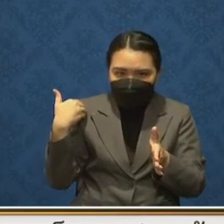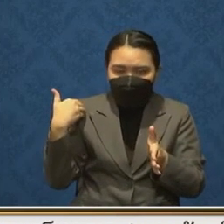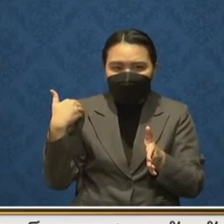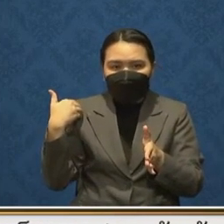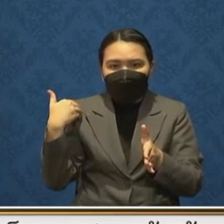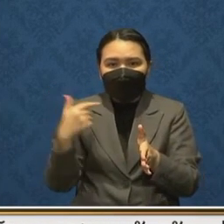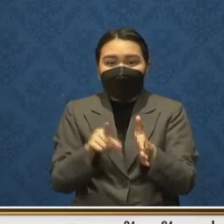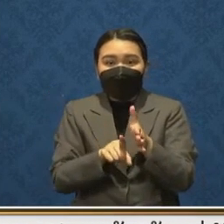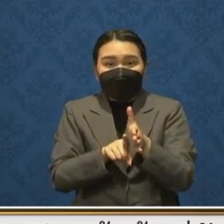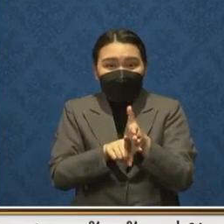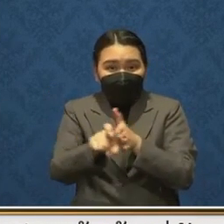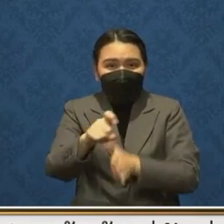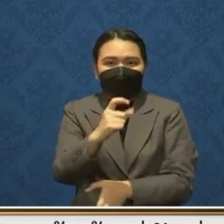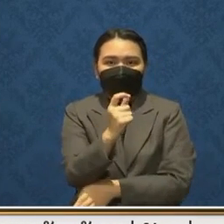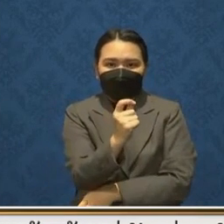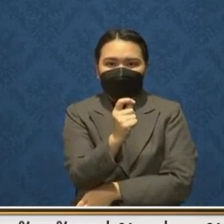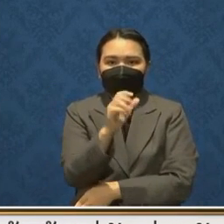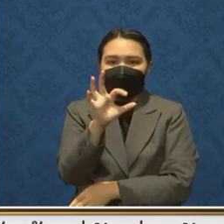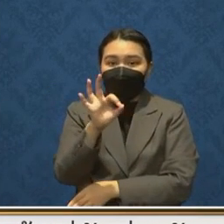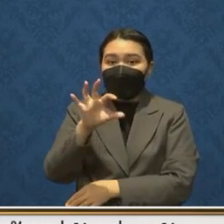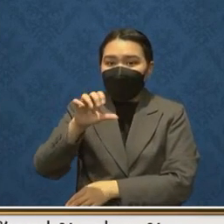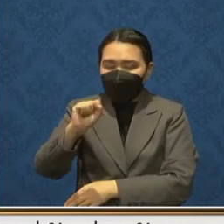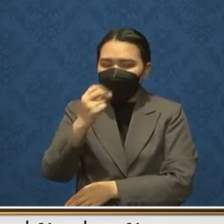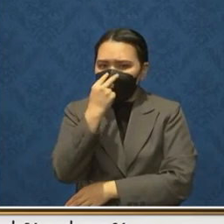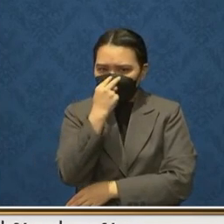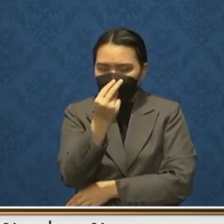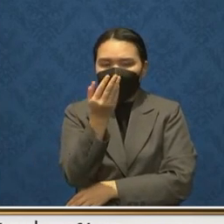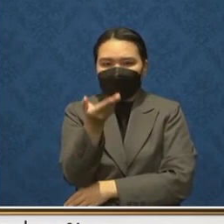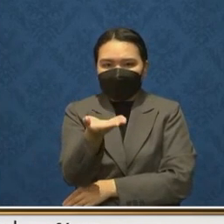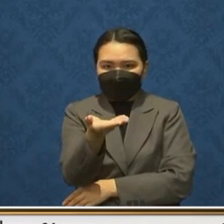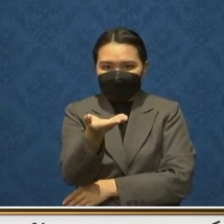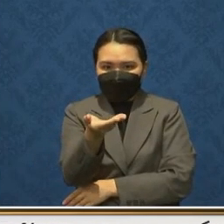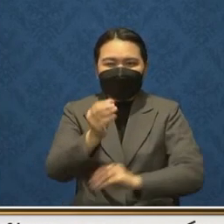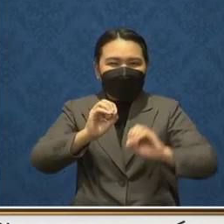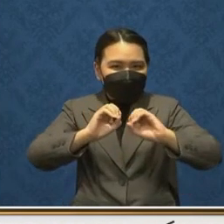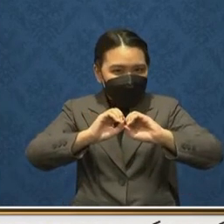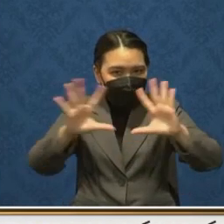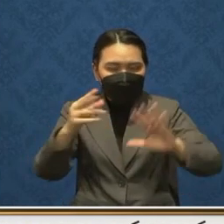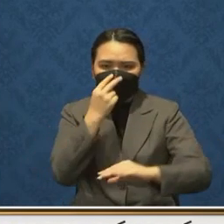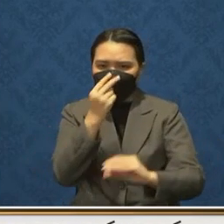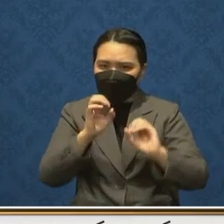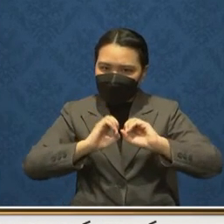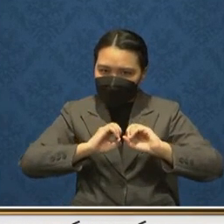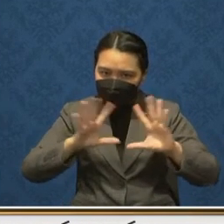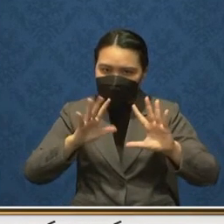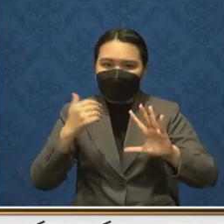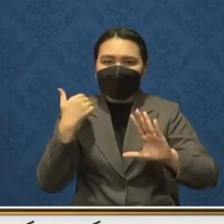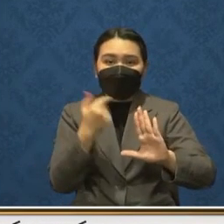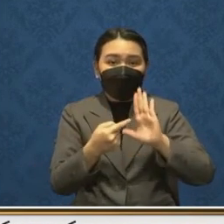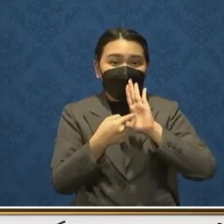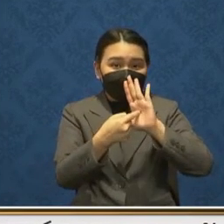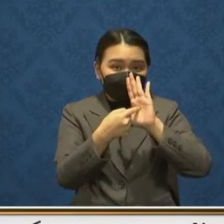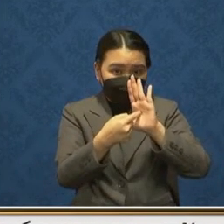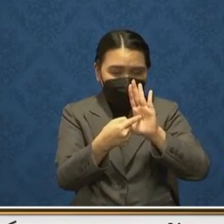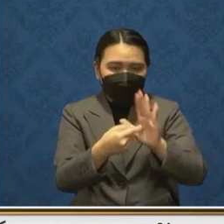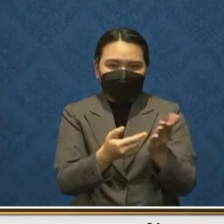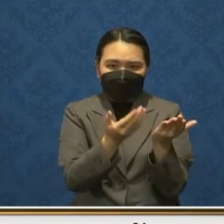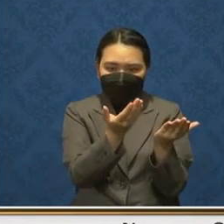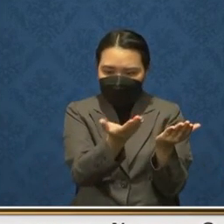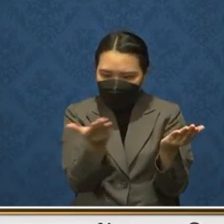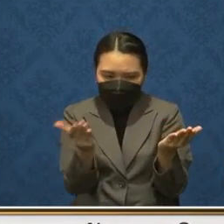เป็เชือ A.F.F.ัดูนะครั แีน้ดูนะครับ ชัดชัดครับ 3 ตัวอย่าง ไม่มีเจษณาอย่างอน